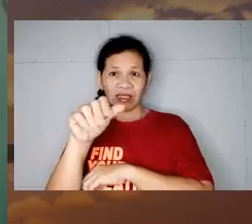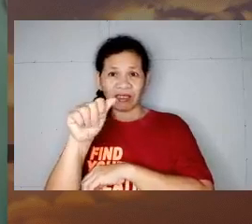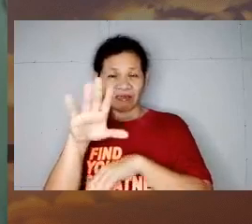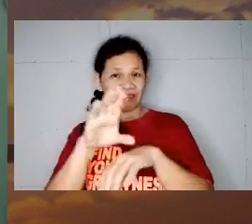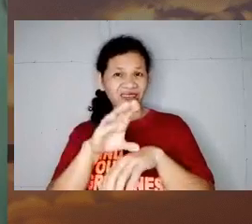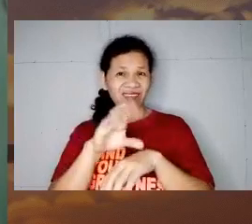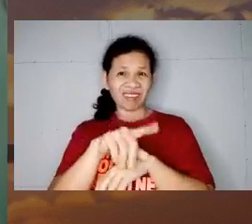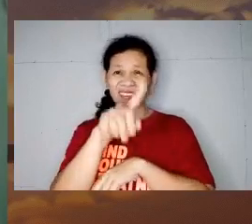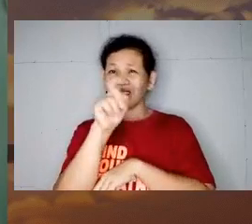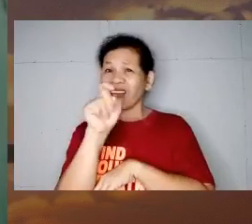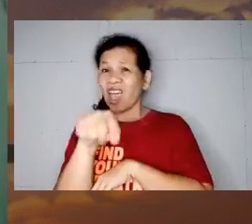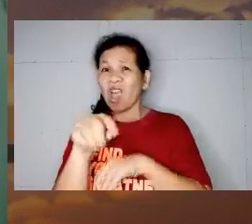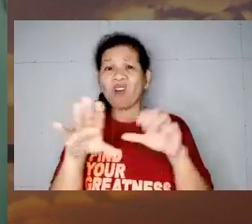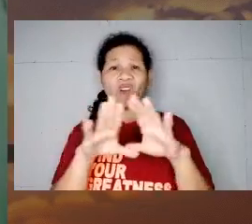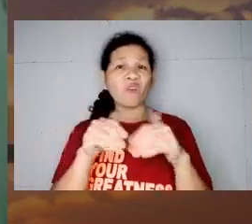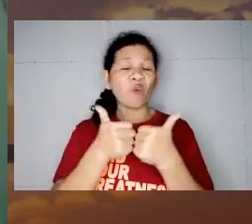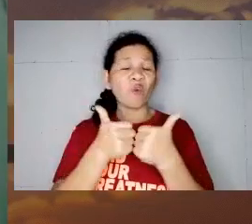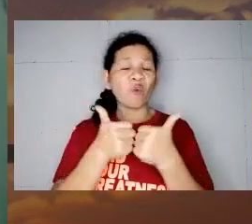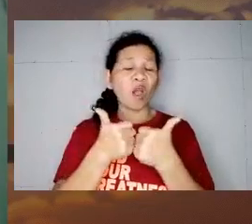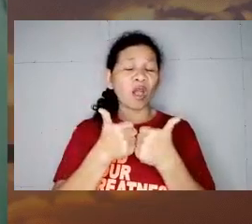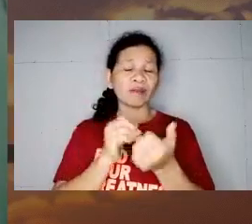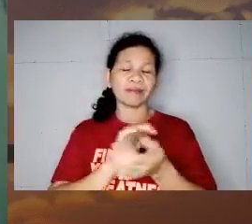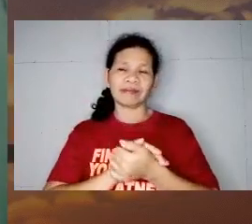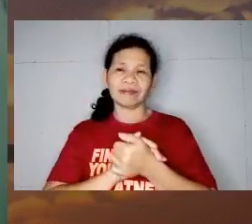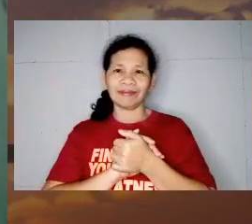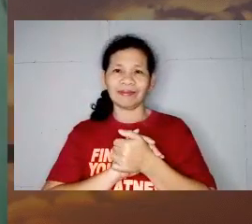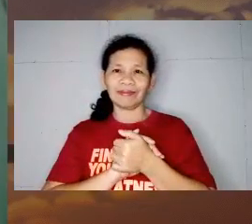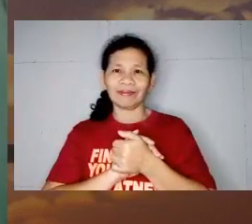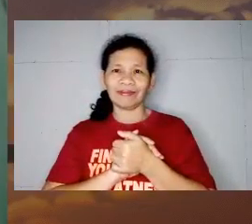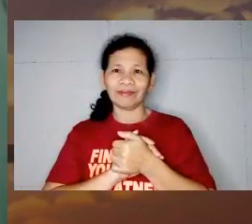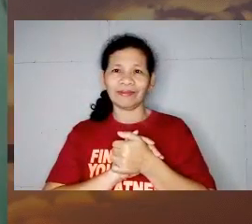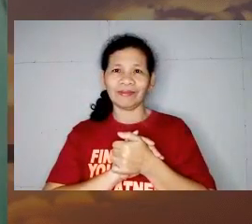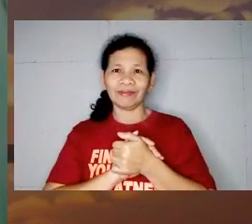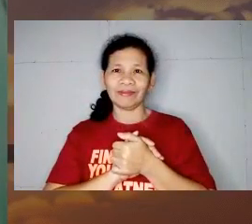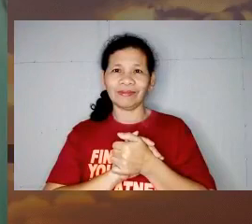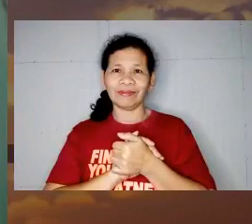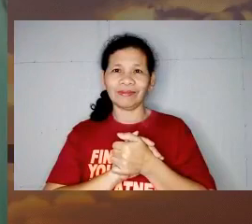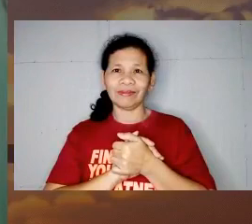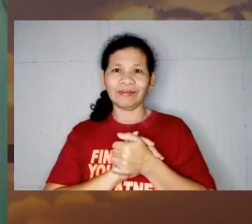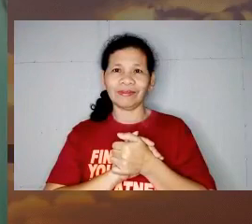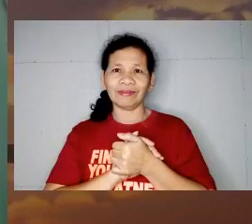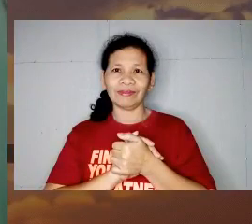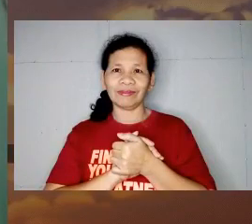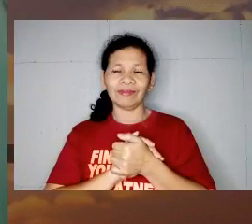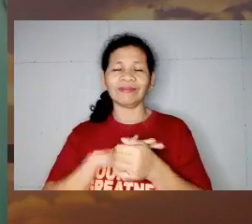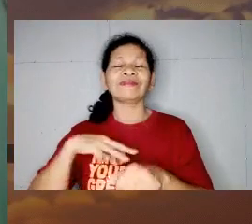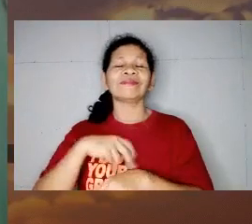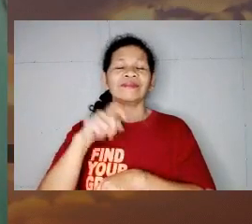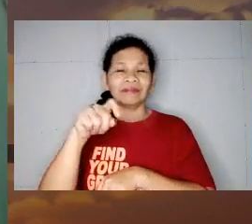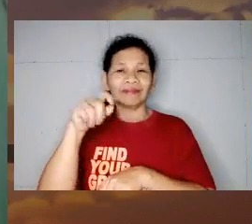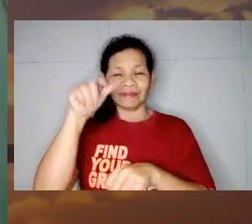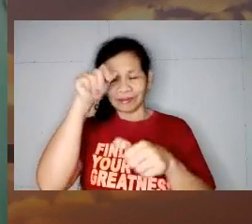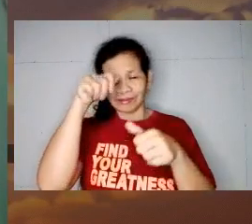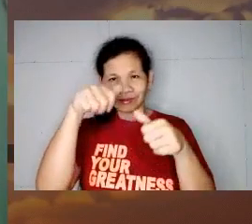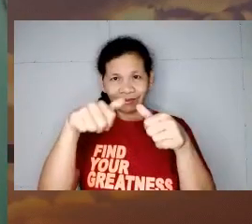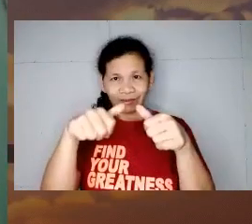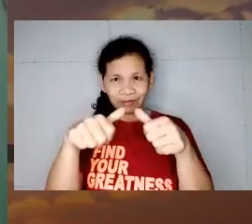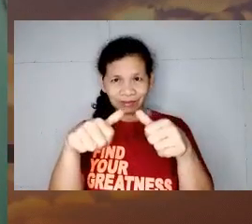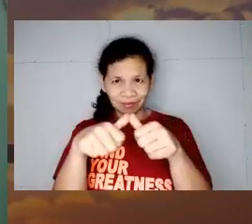sila? Ang sabi dito sa atin, na tandaan natin na